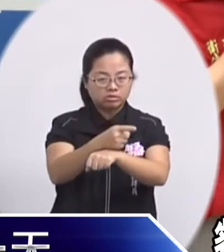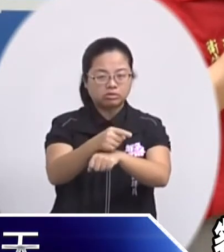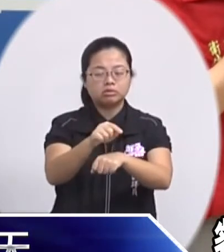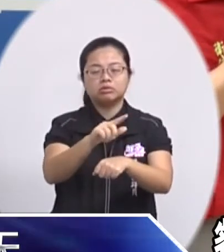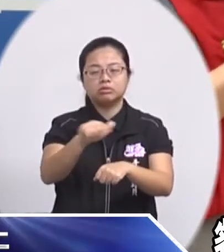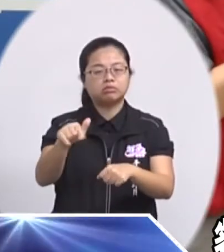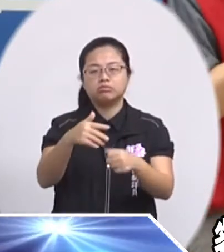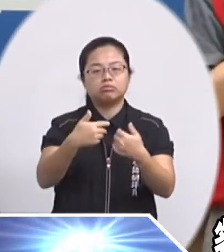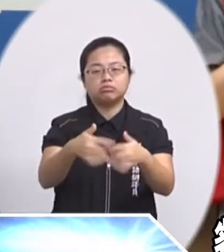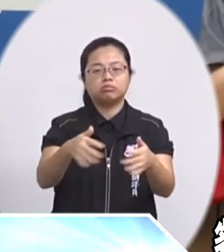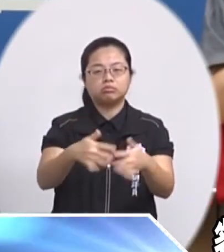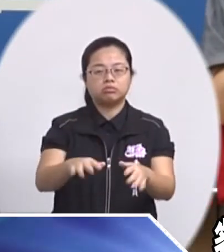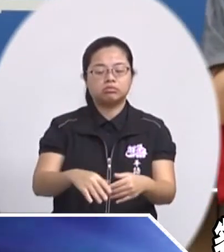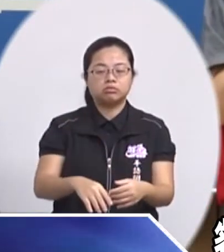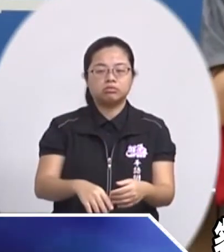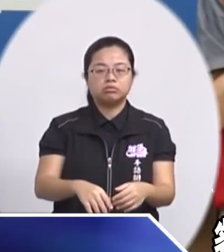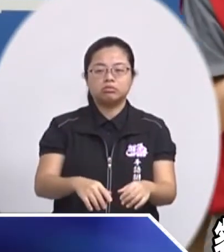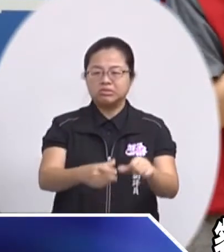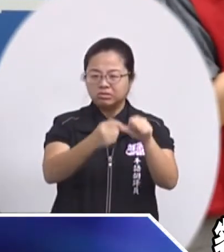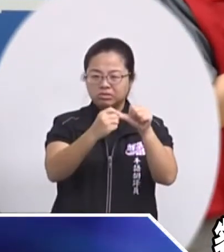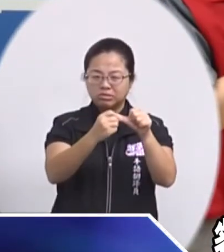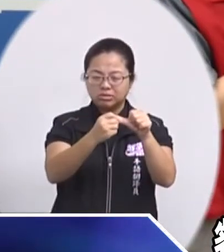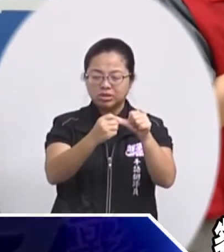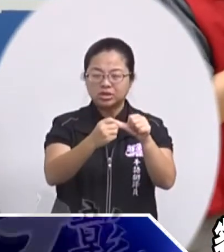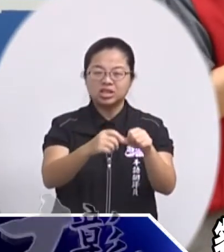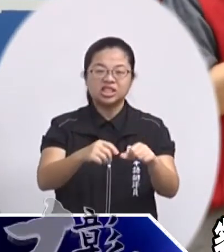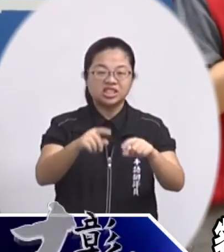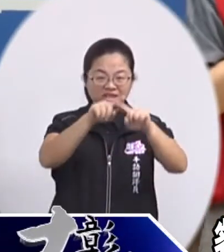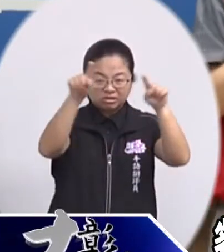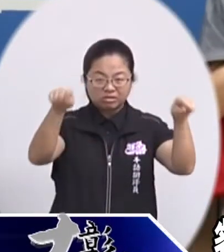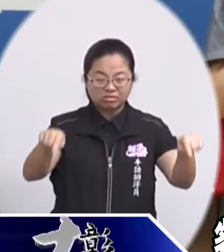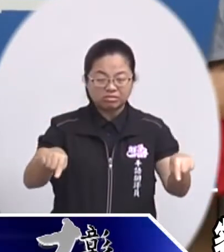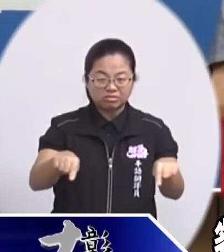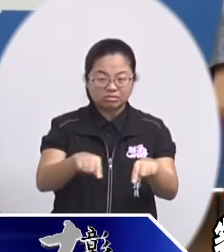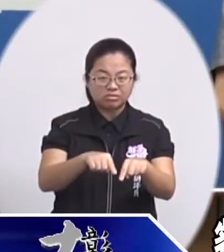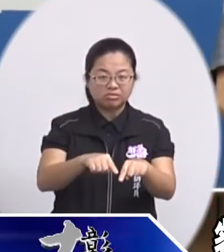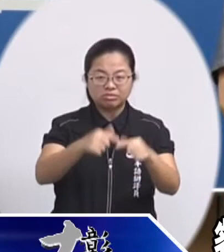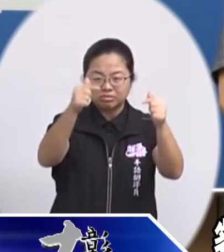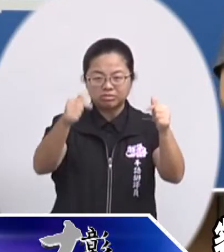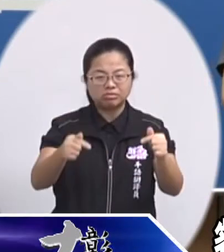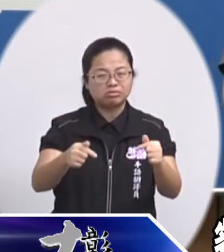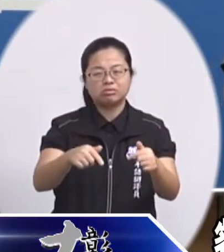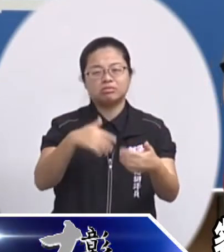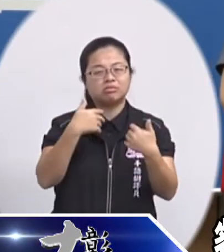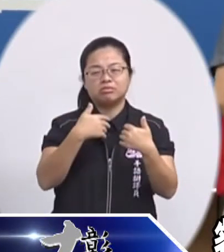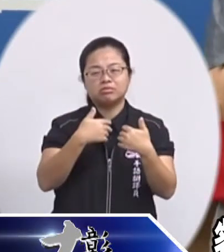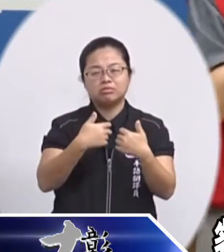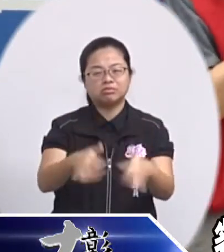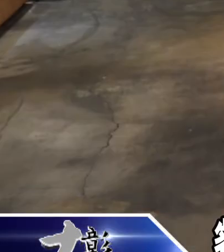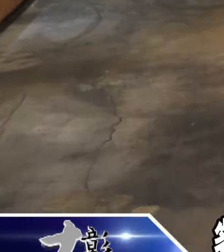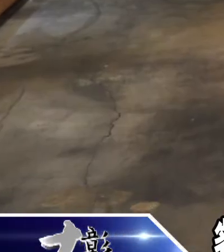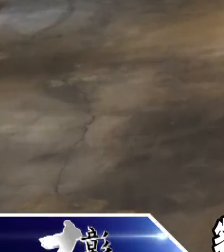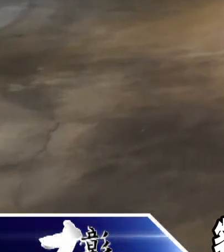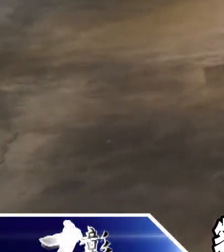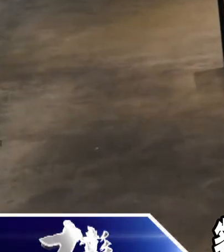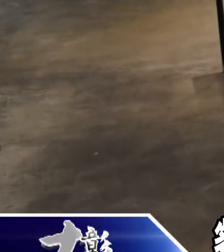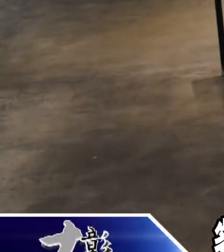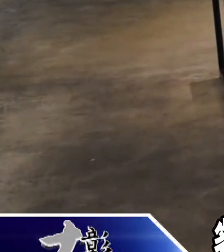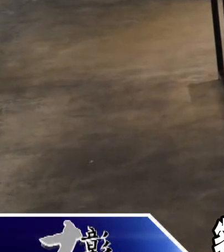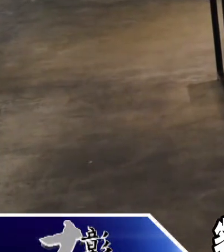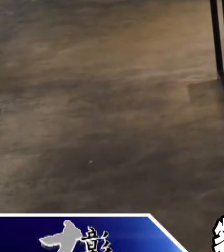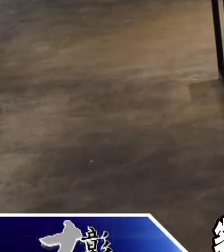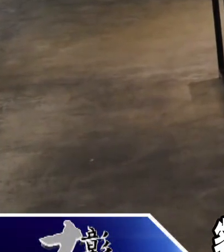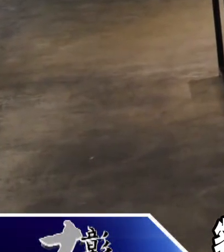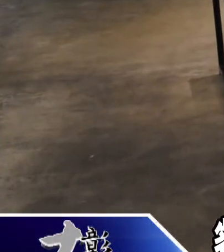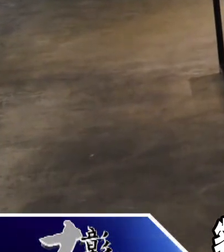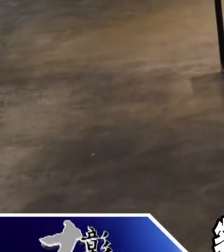张。那纸板我们强调很多次了，纸、哦、板会吸附，也没办法做清消，所以纸板也不建议。 卫生局强调，餐